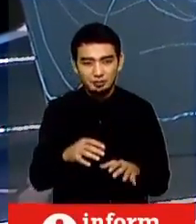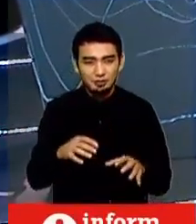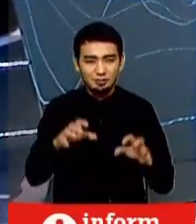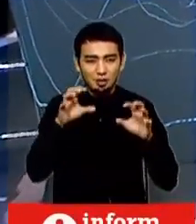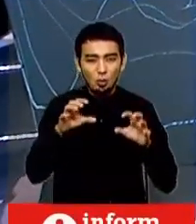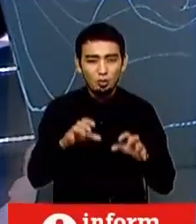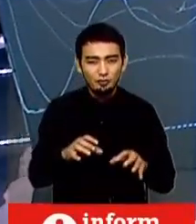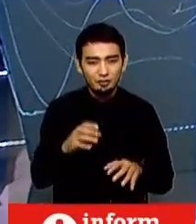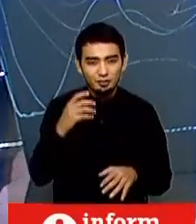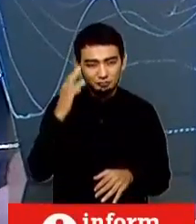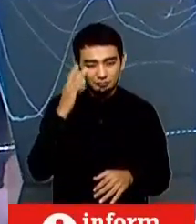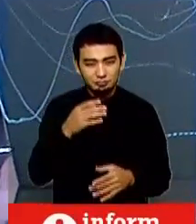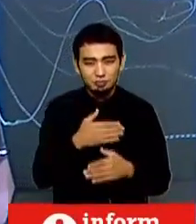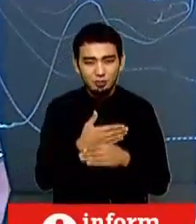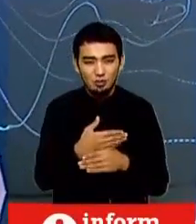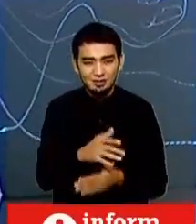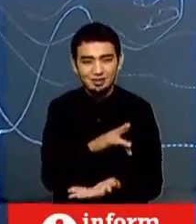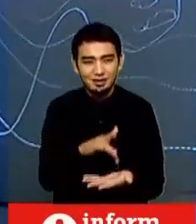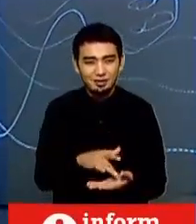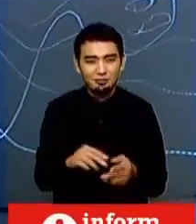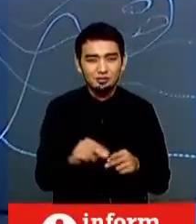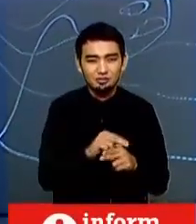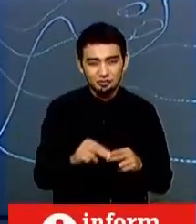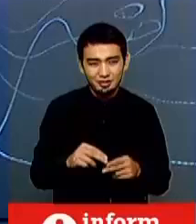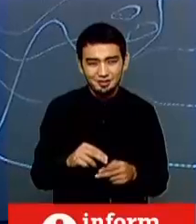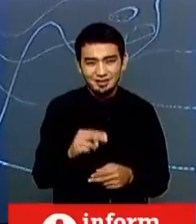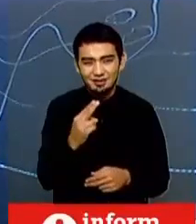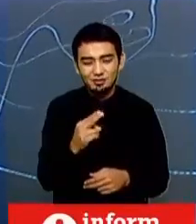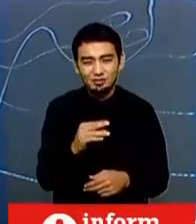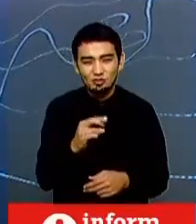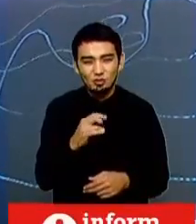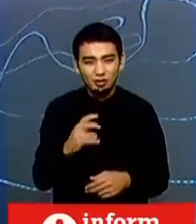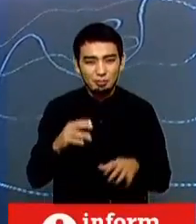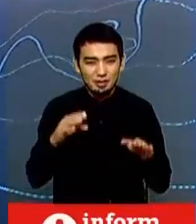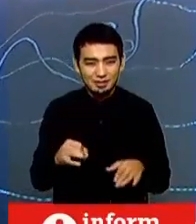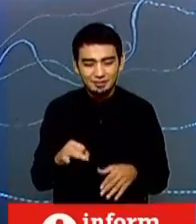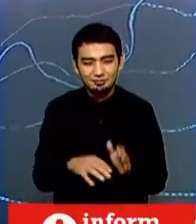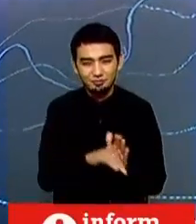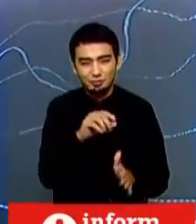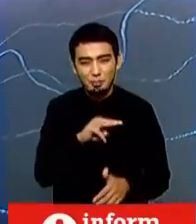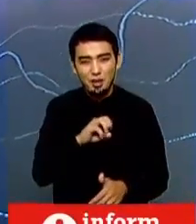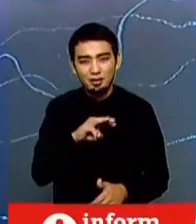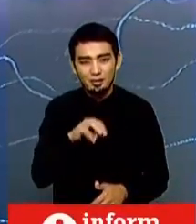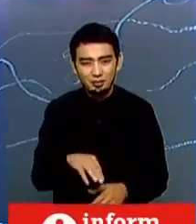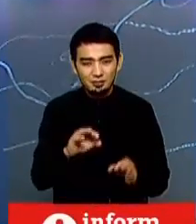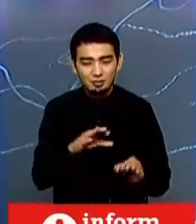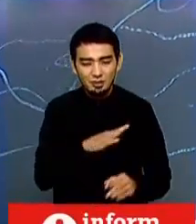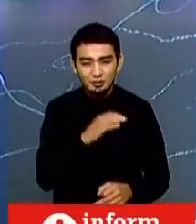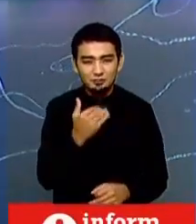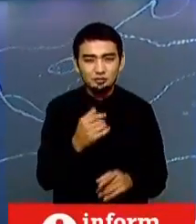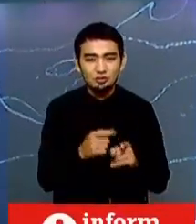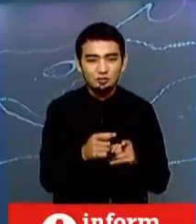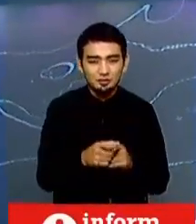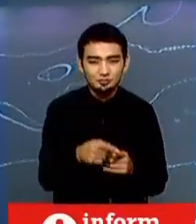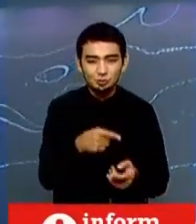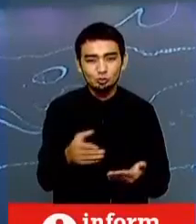так называемых помогаек в центрах обслуживания населения. С такой инициативой выступила депутат от партии «Аманат». По ее словам, избавиться от